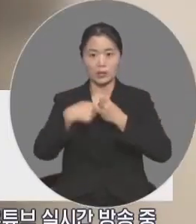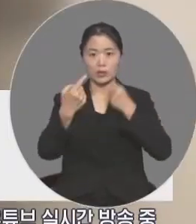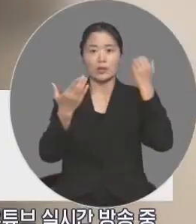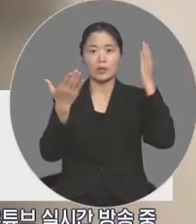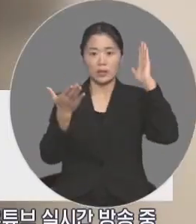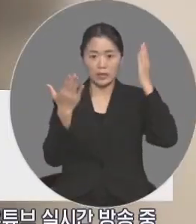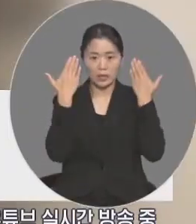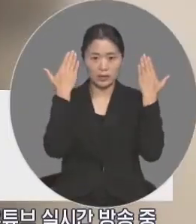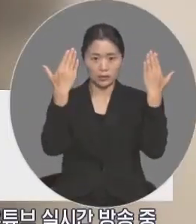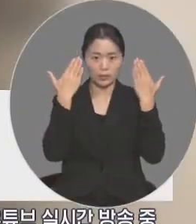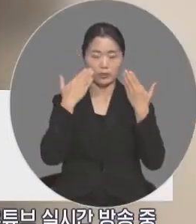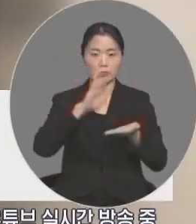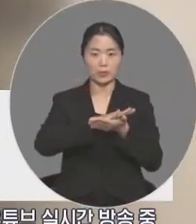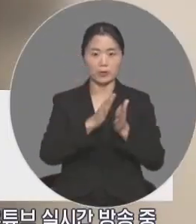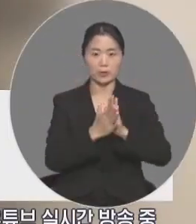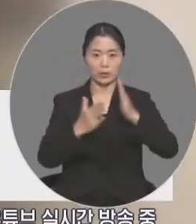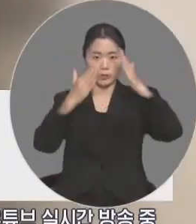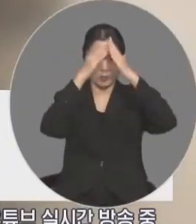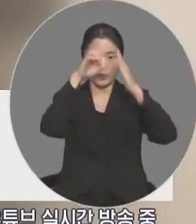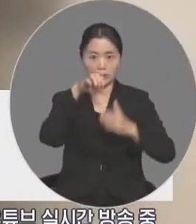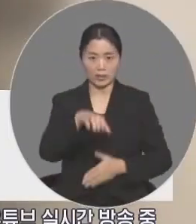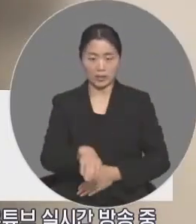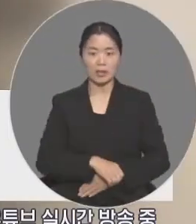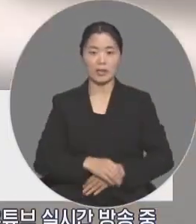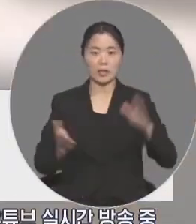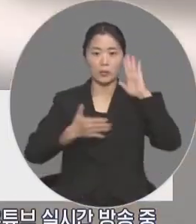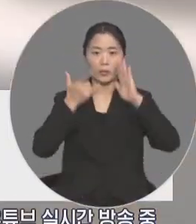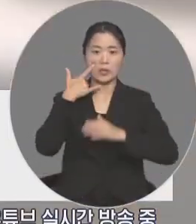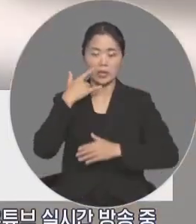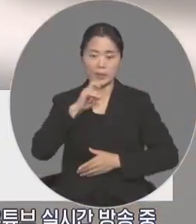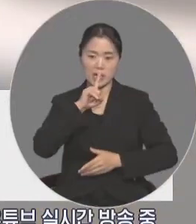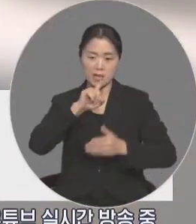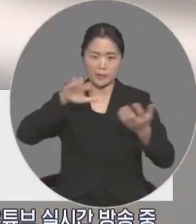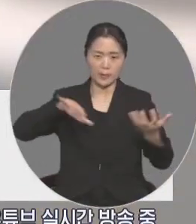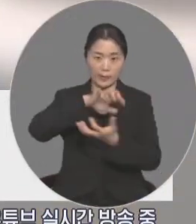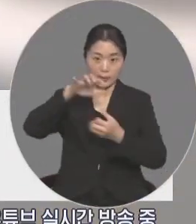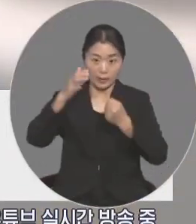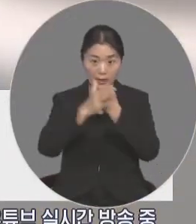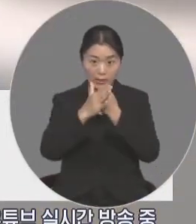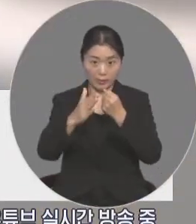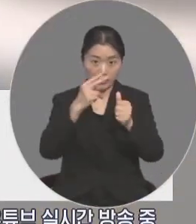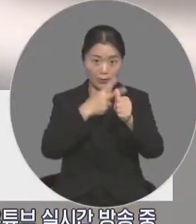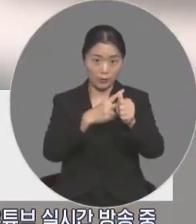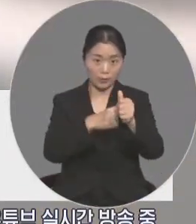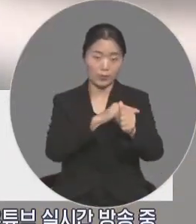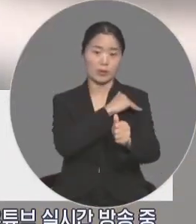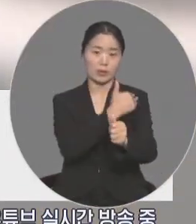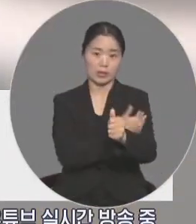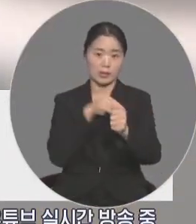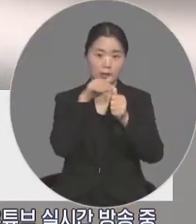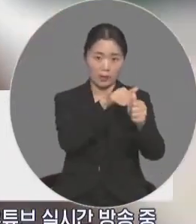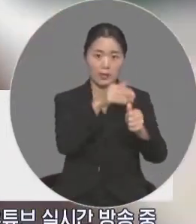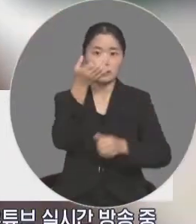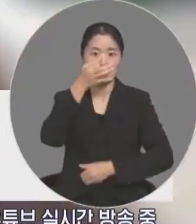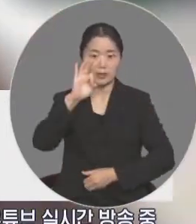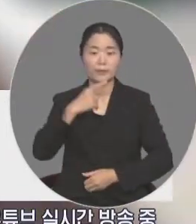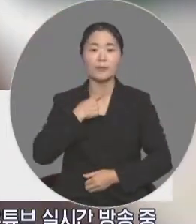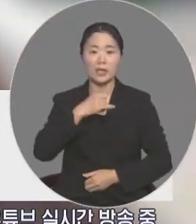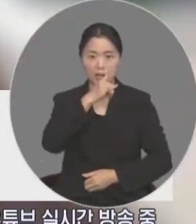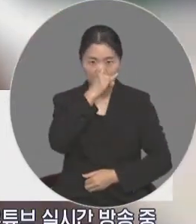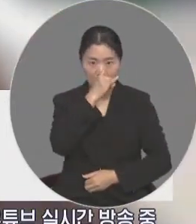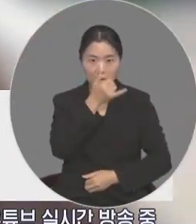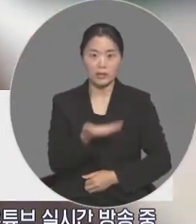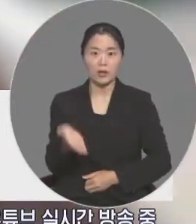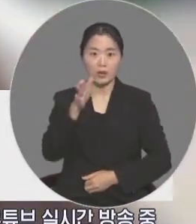병설유치원에서 학부모가 소란을 피워 교권 침해로 인정된 사례가 있는데 교권 침해로 인정된다 하더라도